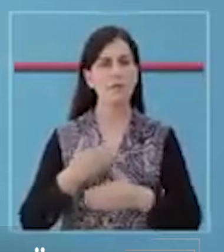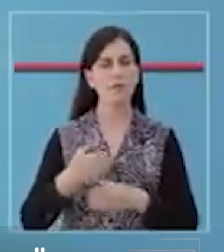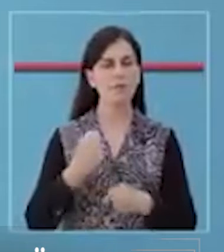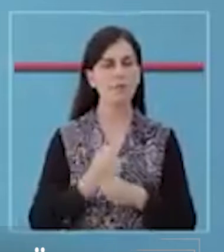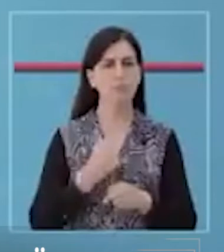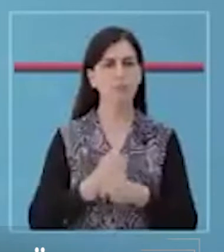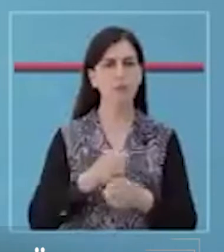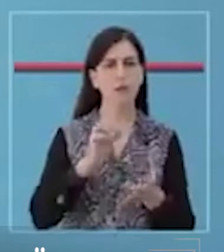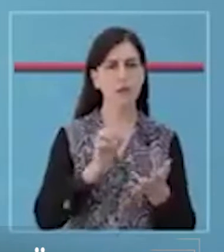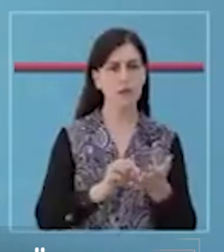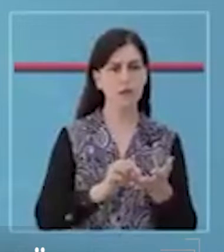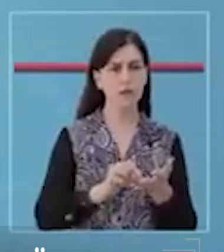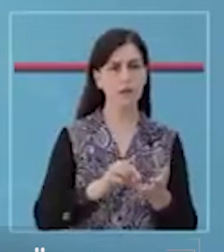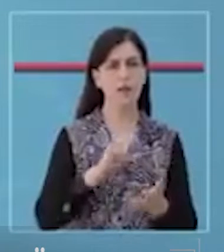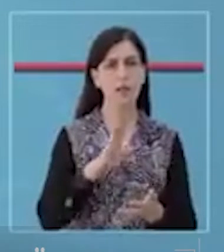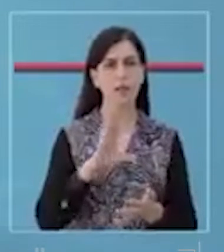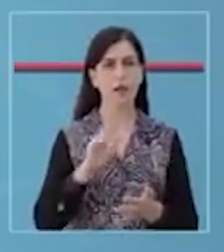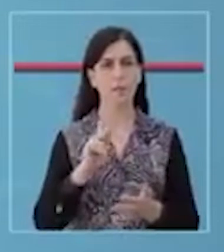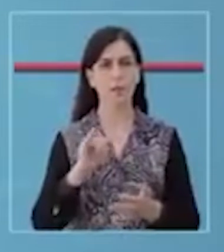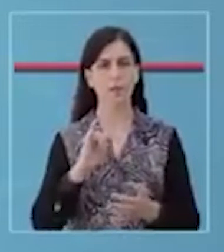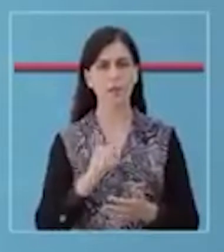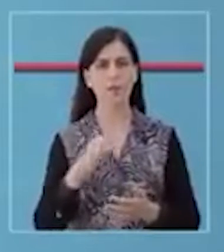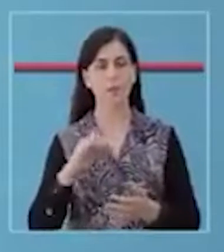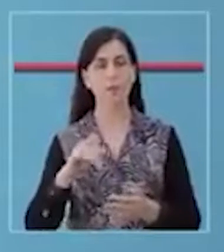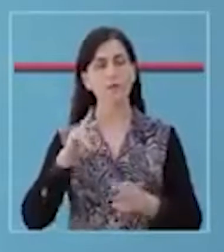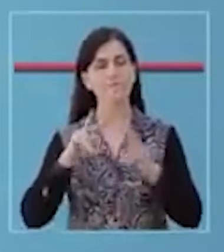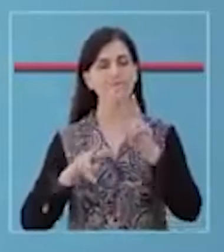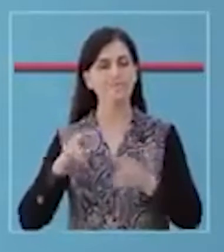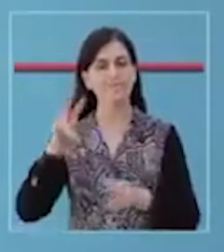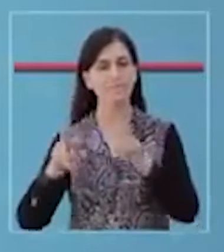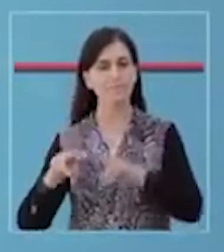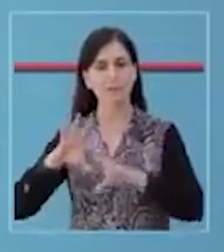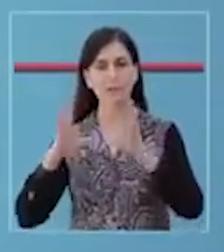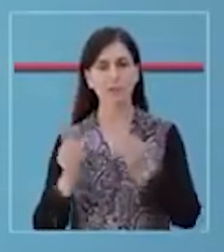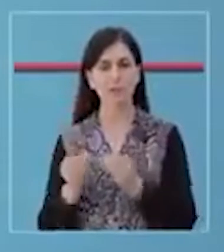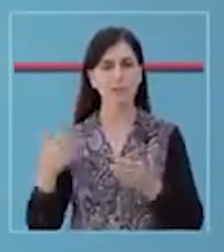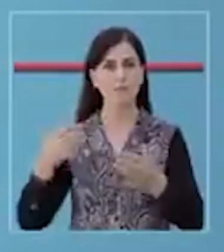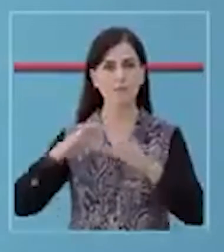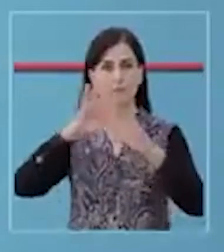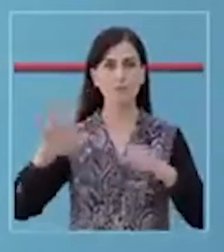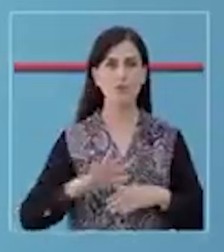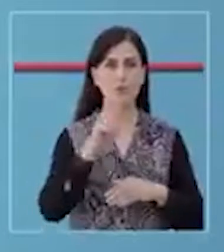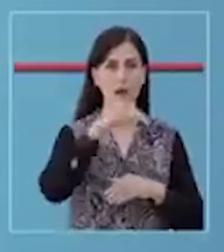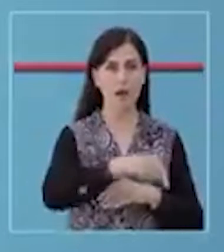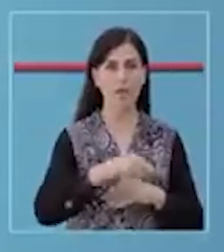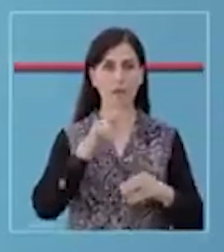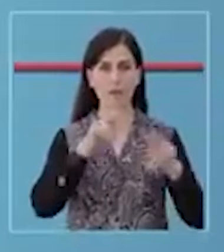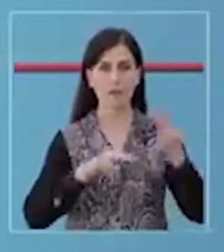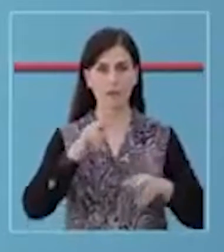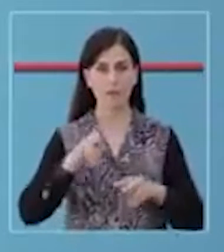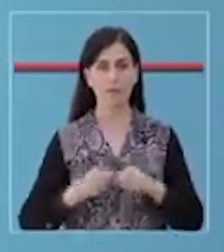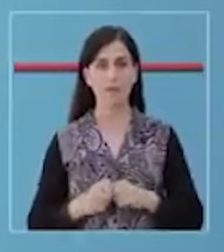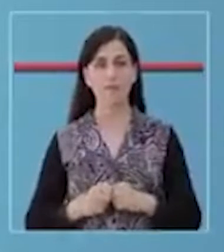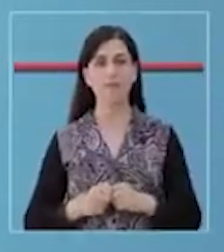Vazhdon puna në laboratorin e virologjisë në Institutin e Shëndetit Publik për të testuar të gjitha mostrat që kanë ardhur nga të gjithë vendi për persona të dyshuar